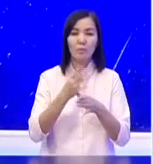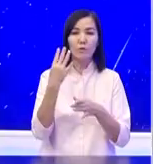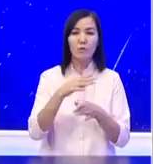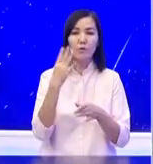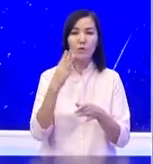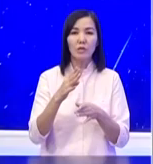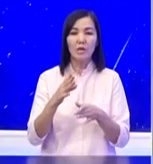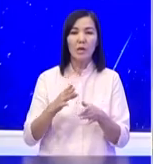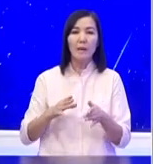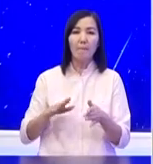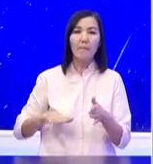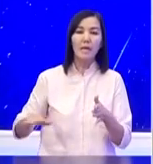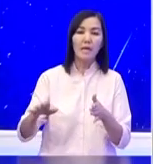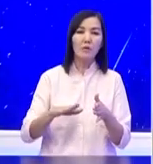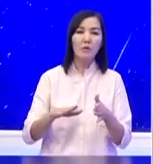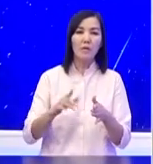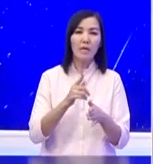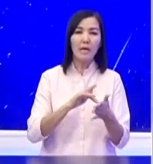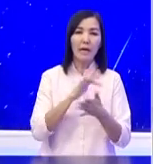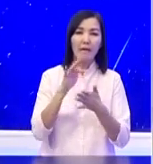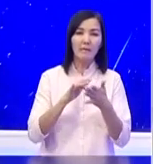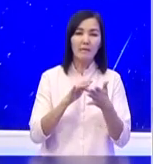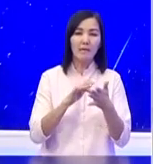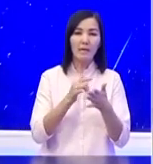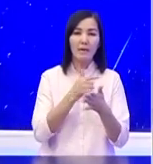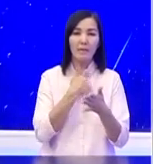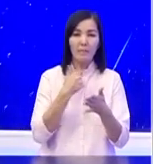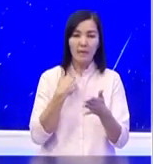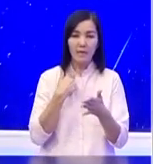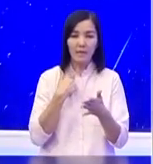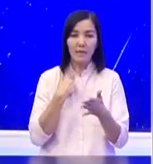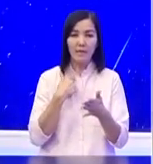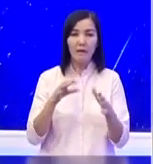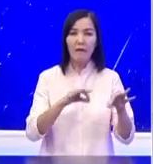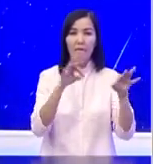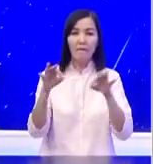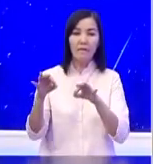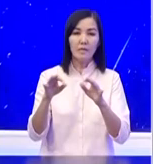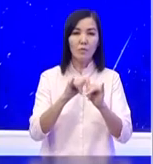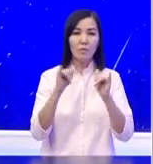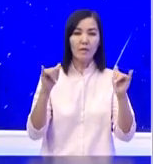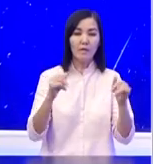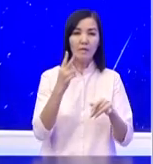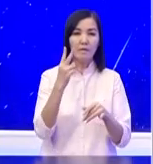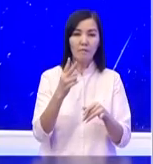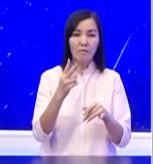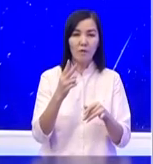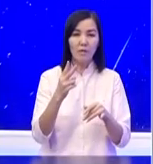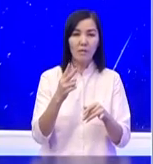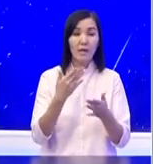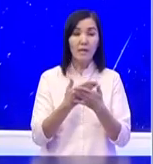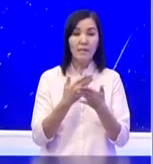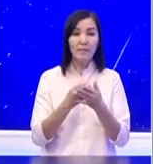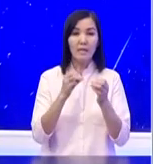при районных и городских поликлиниках. В последнее время нагрузка на диспетчеров и выездные группы увеличилась вдвое. Если раньше одна бригада совершала